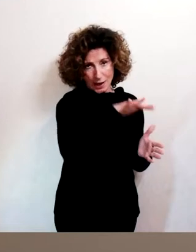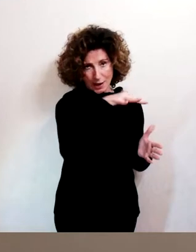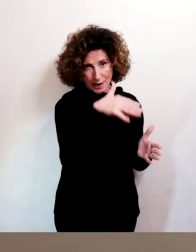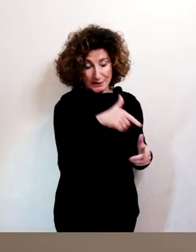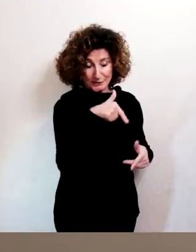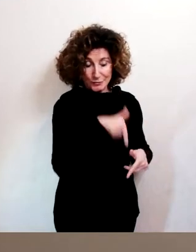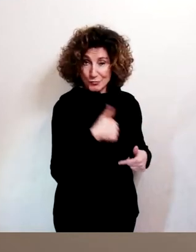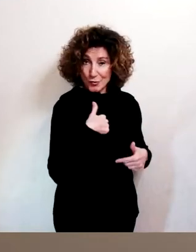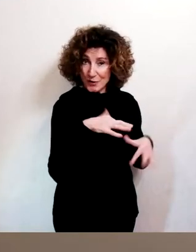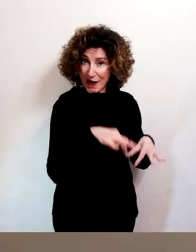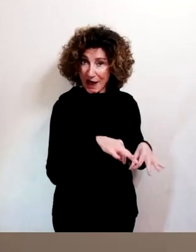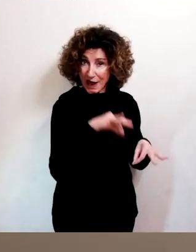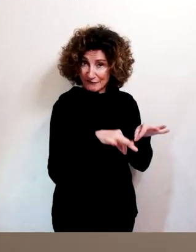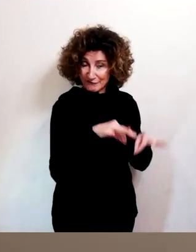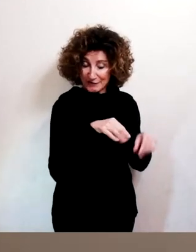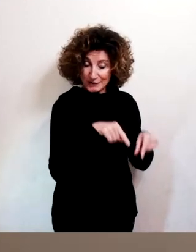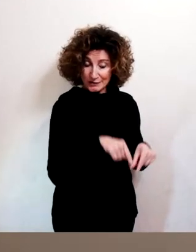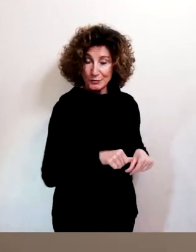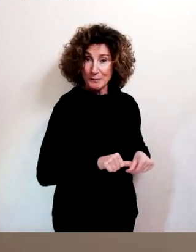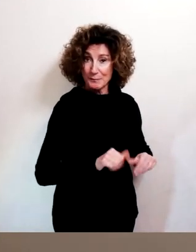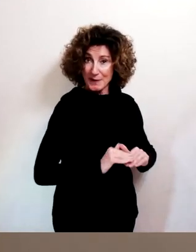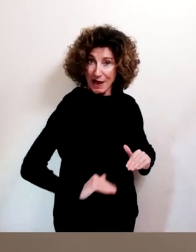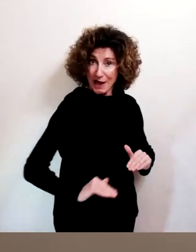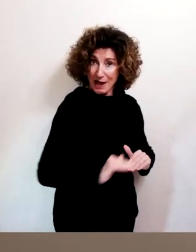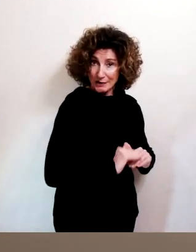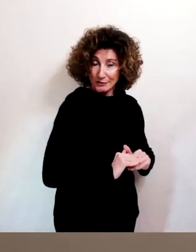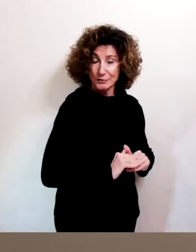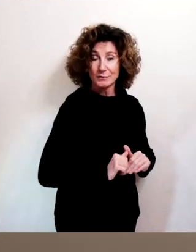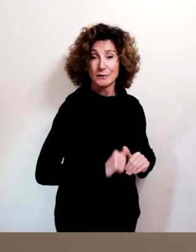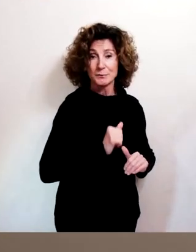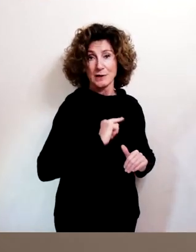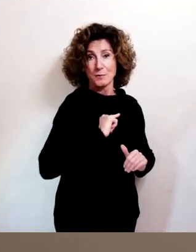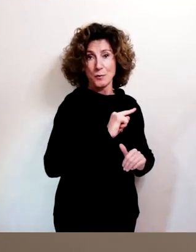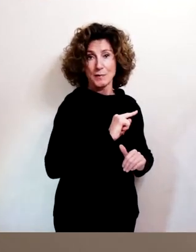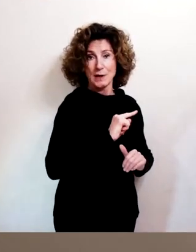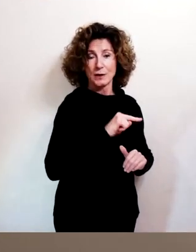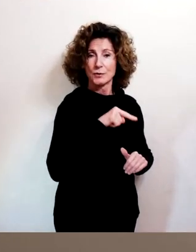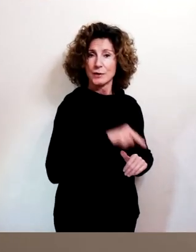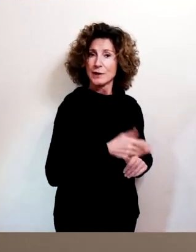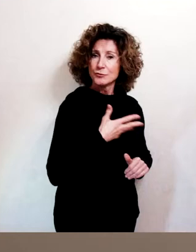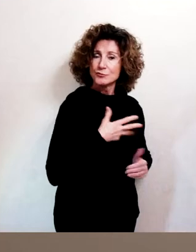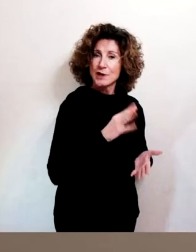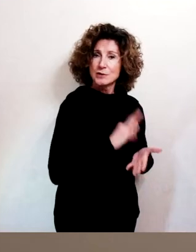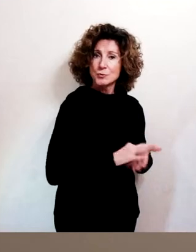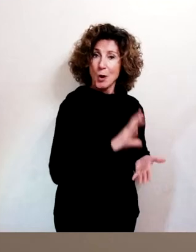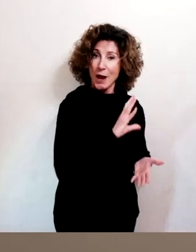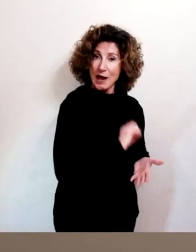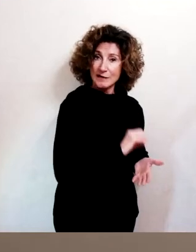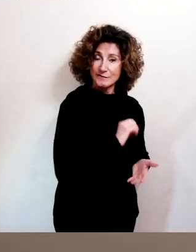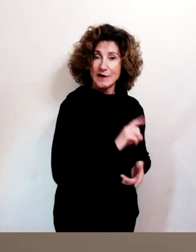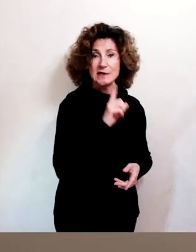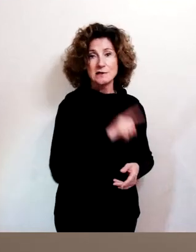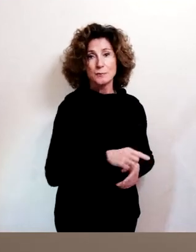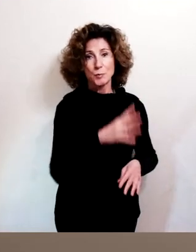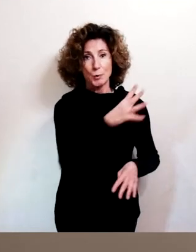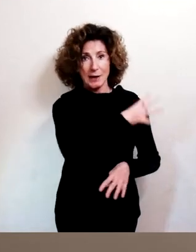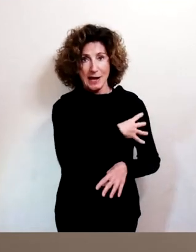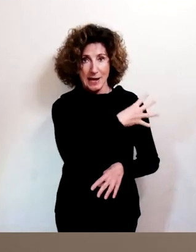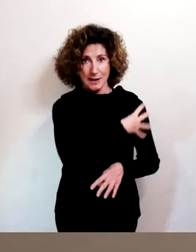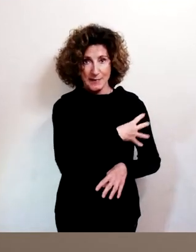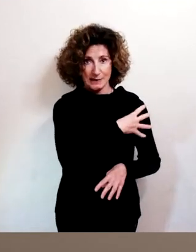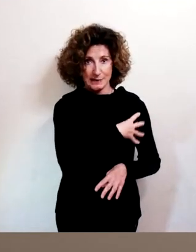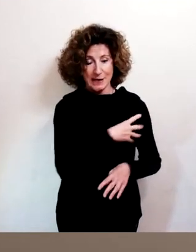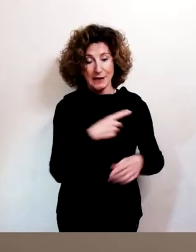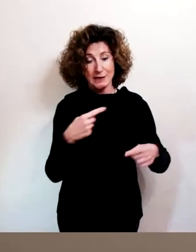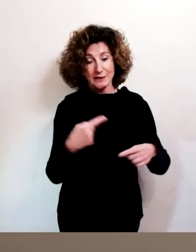locazione il pianterreno il primo piano e ci sono la scuola dell'infanzia e la scuola primaria la scuola media